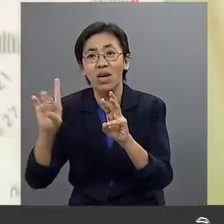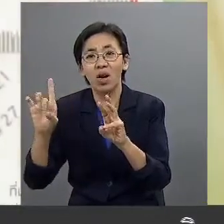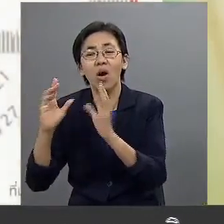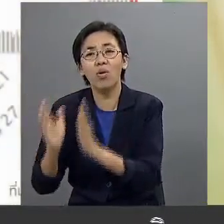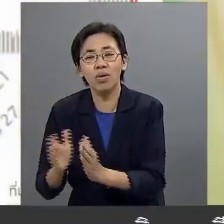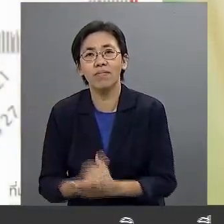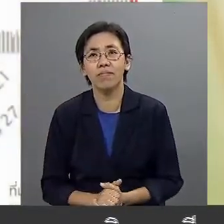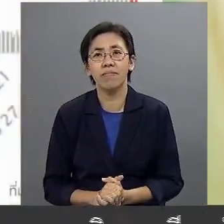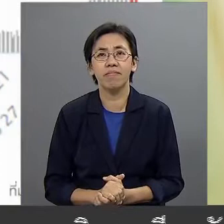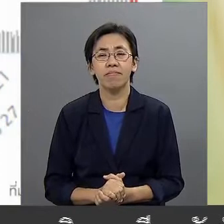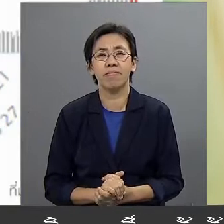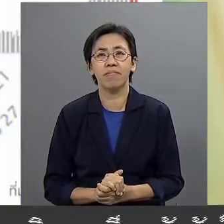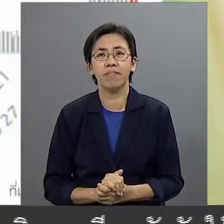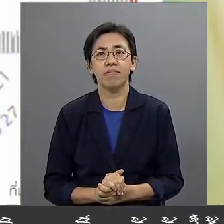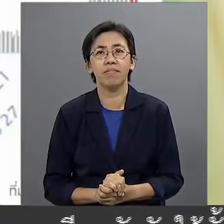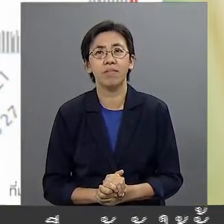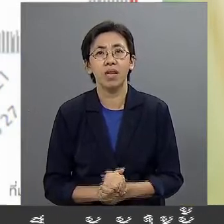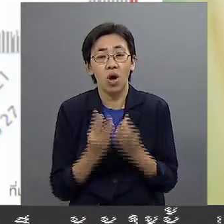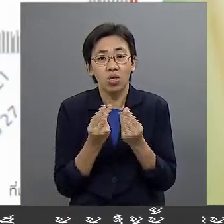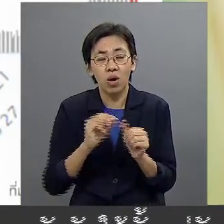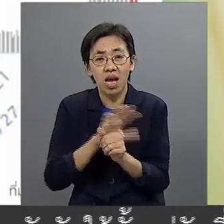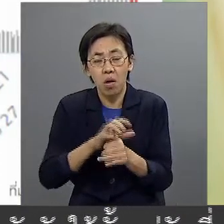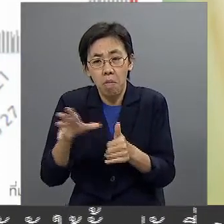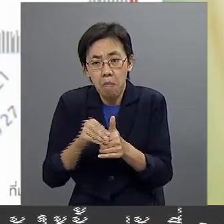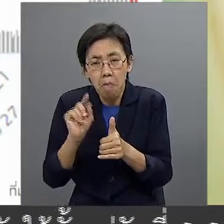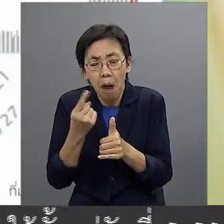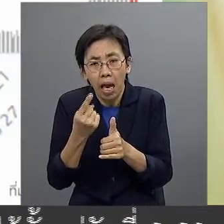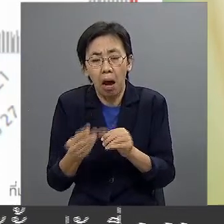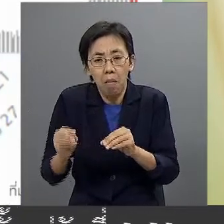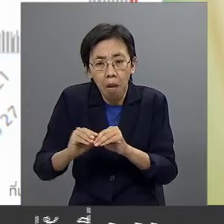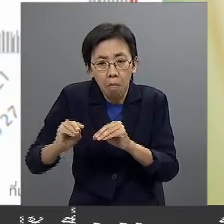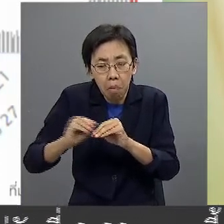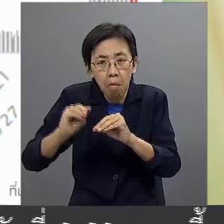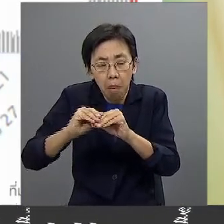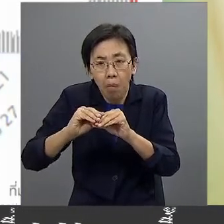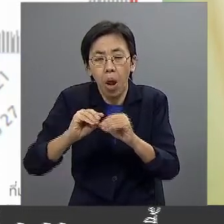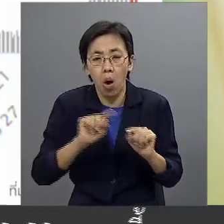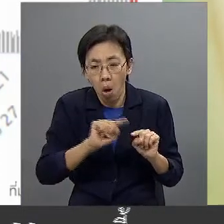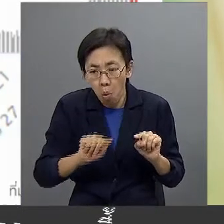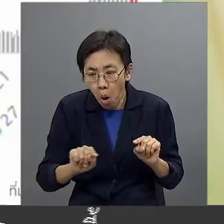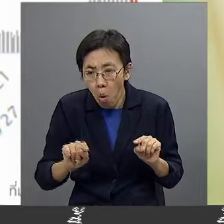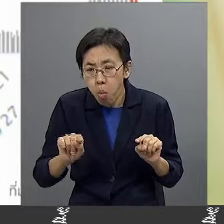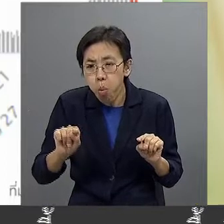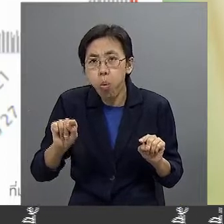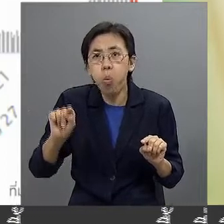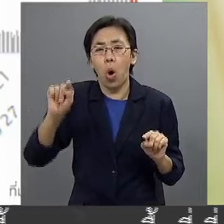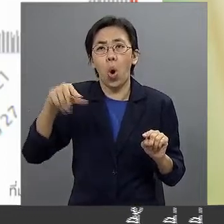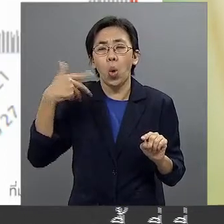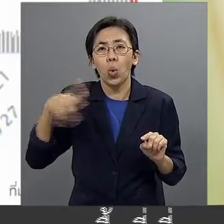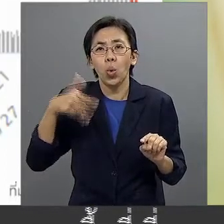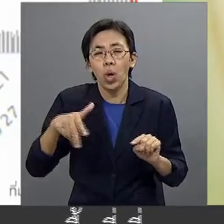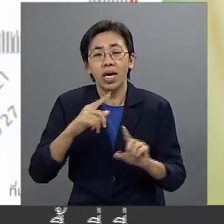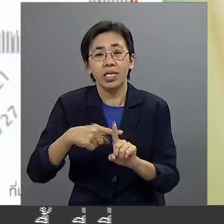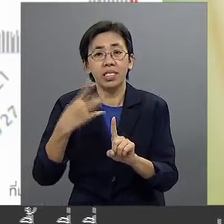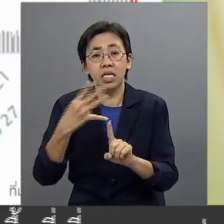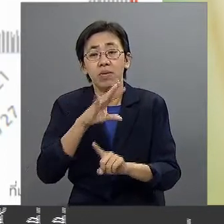ในขณะที่ตัวเลขผู้ติดเชื้อรายใหม่ก็เพิ่มสูงขึ้นทำลายสถิติแทบทุกวันอีกอย่างวันที่ 7เมษายนที่ผ่าน